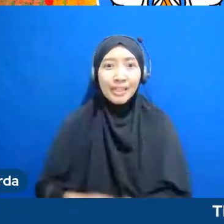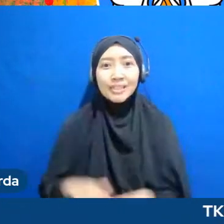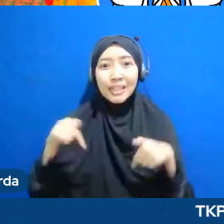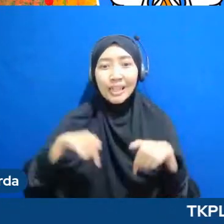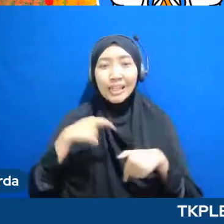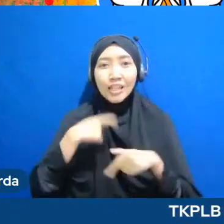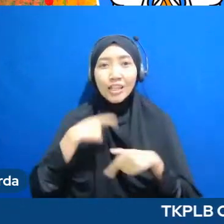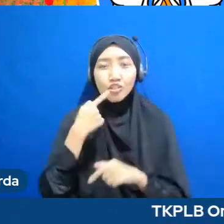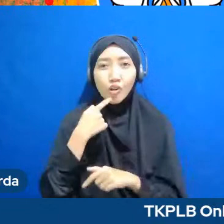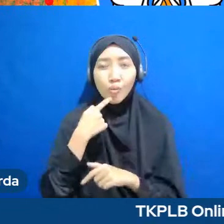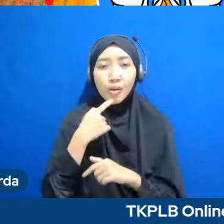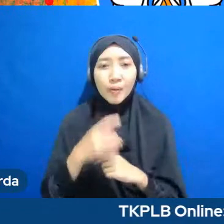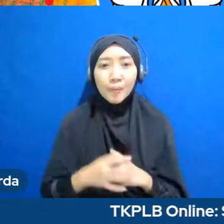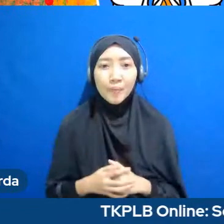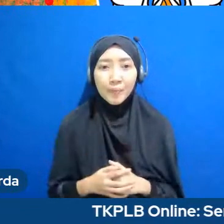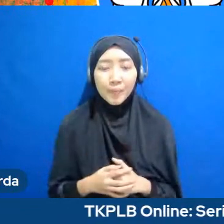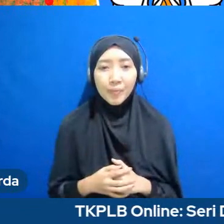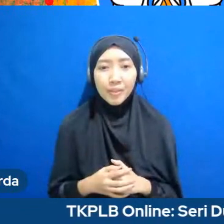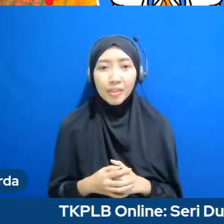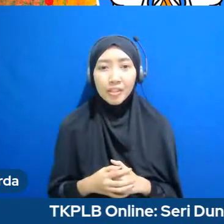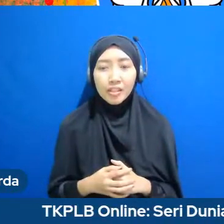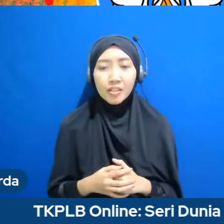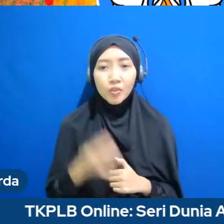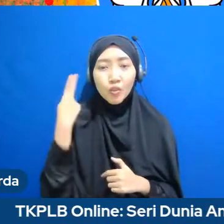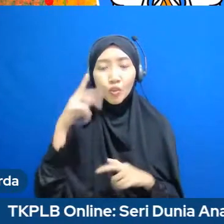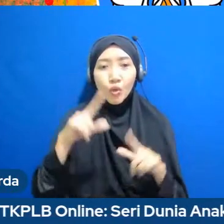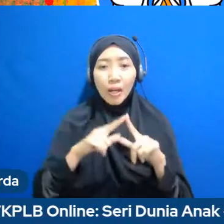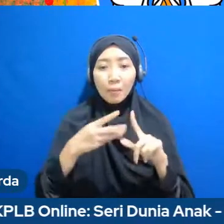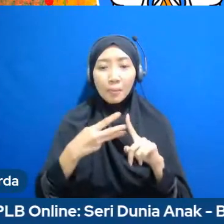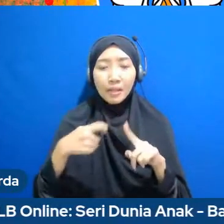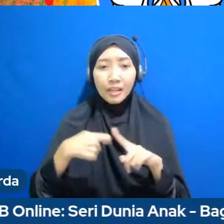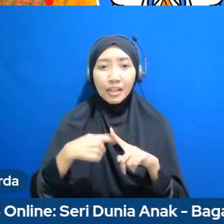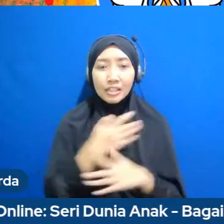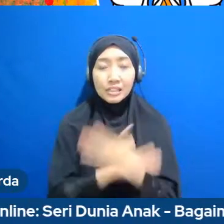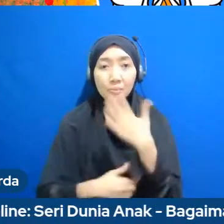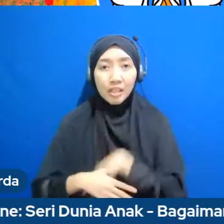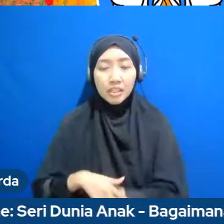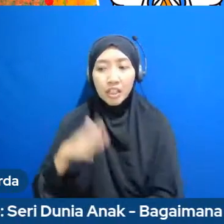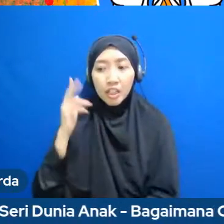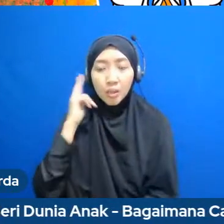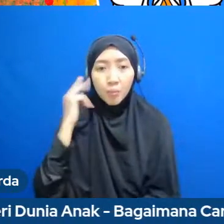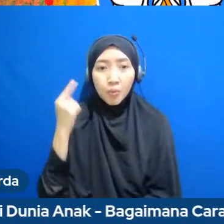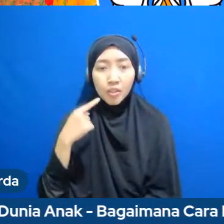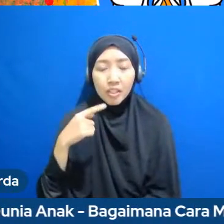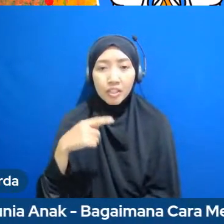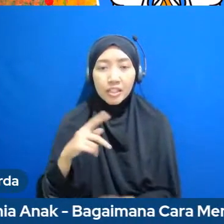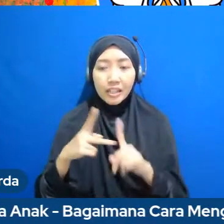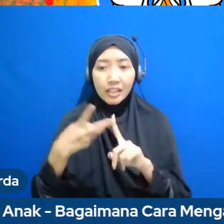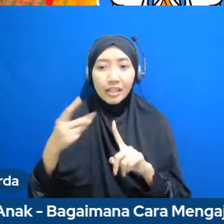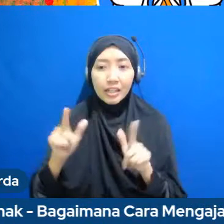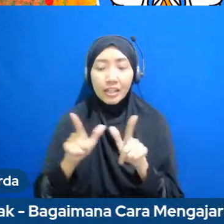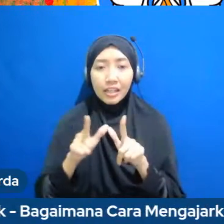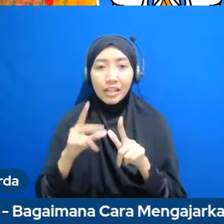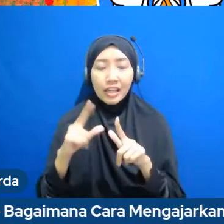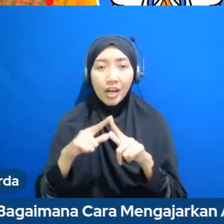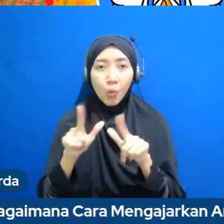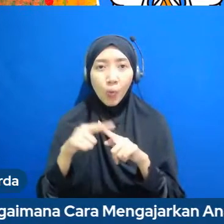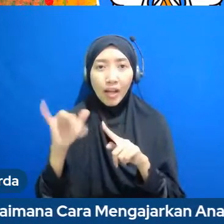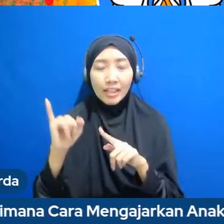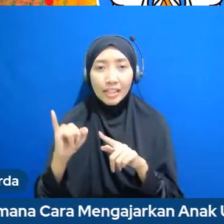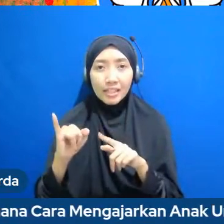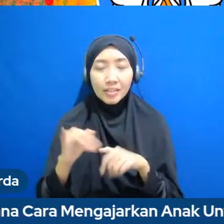coba bagaimana ke ABK nih ya, ini bagaimana dari Ibu Ita Herawati Safei, bagaimana